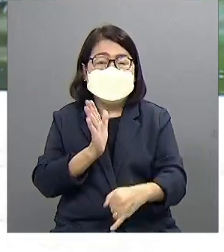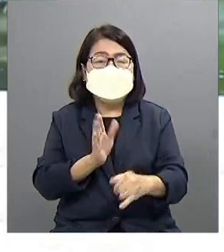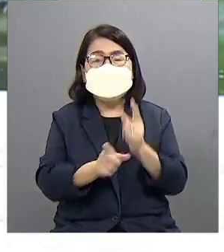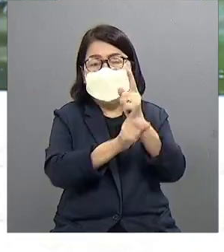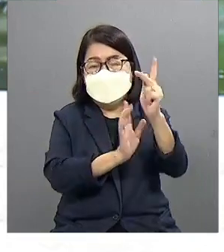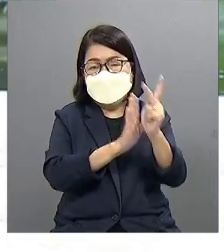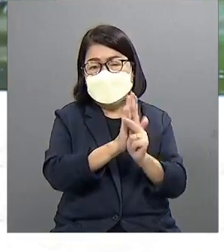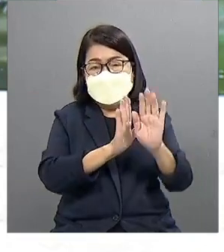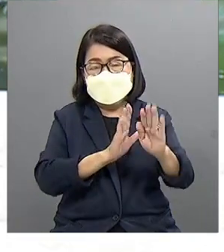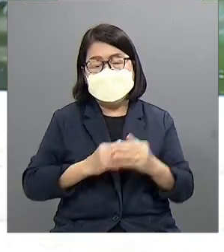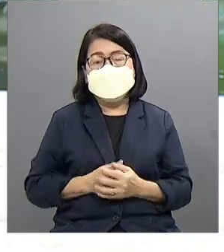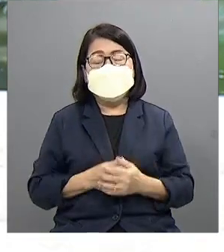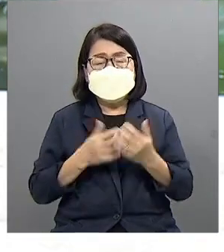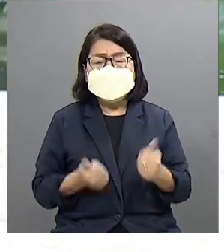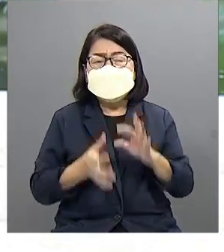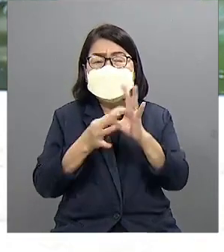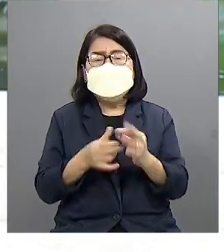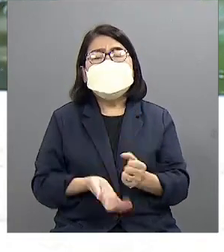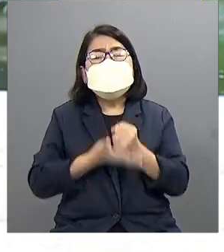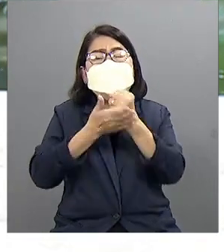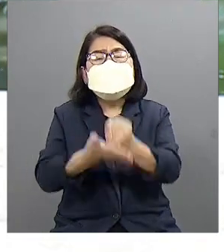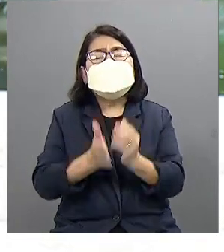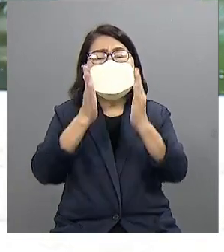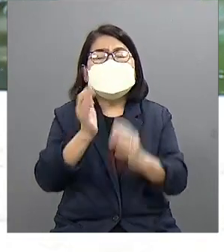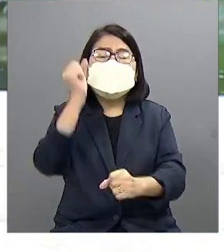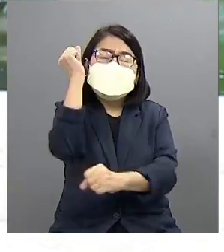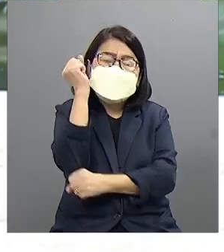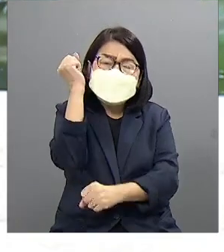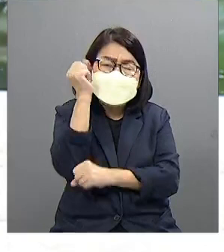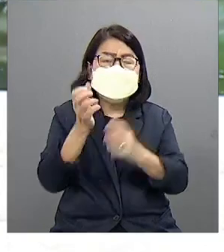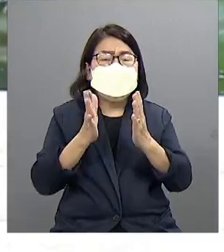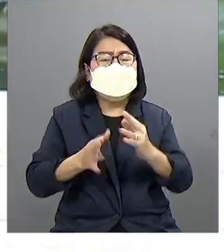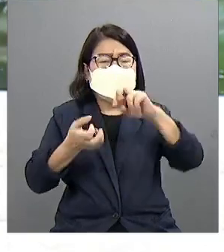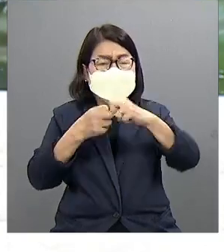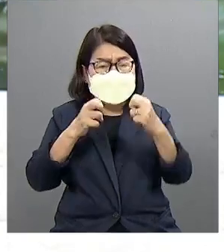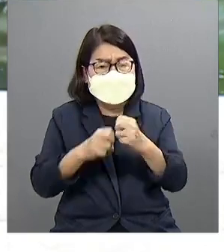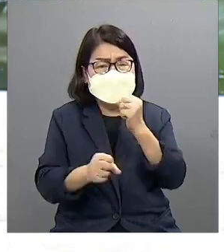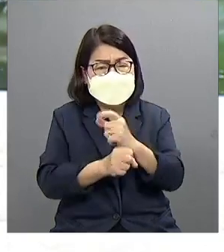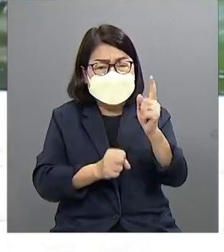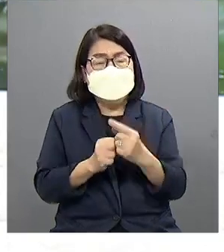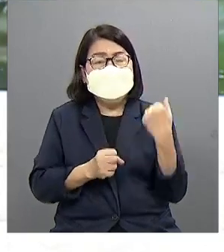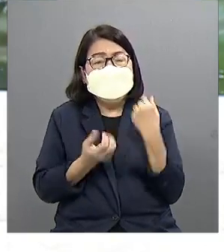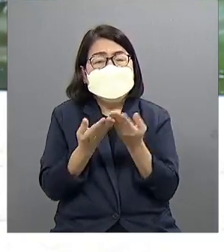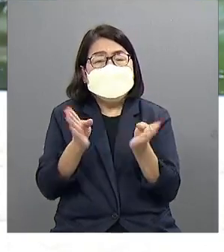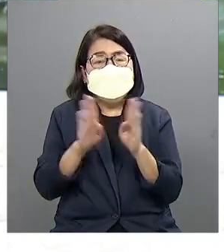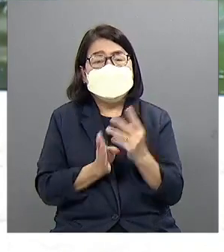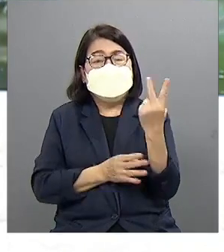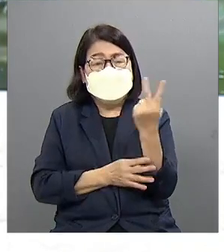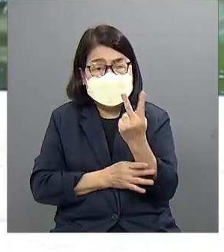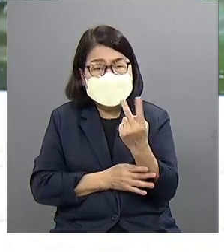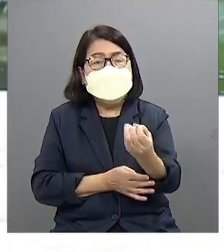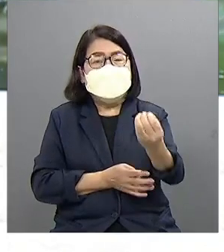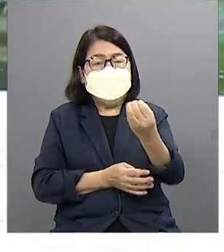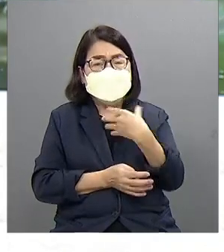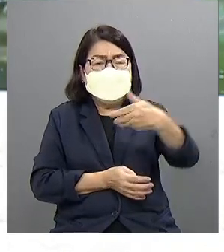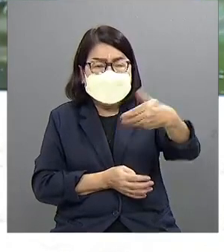การช่วยเหลือคนยากคนไร้กันบ้างนะคะวันนี้มี2ครอบครัวที่ขอความช่วยเหลือผ่านร้องทุกข์ลงป้ายนี้มาค่ะคร